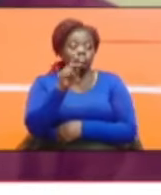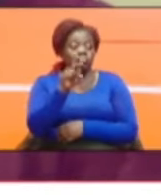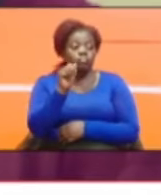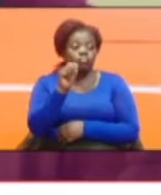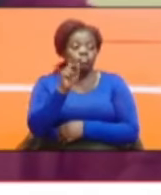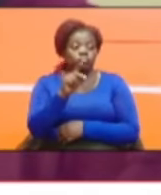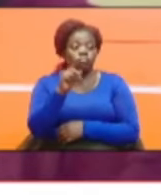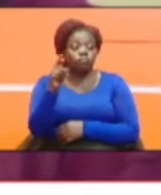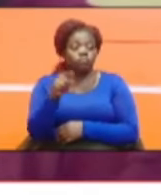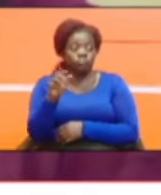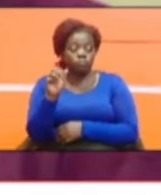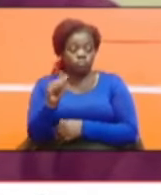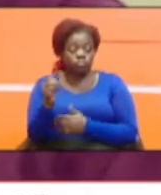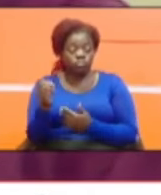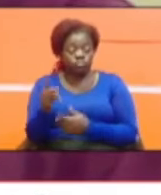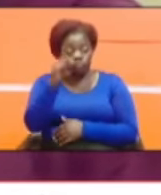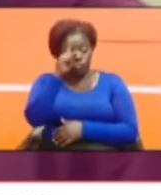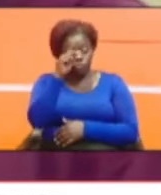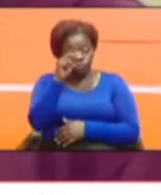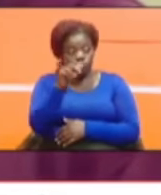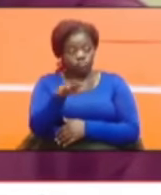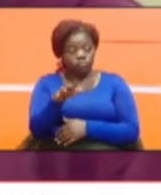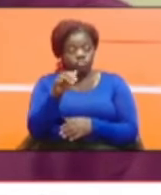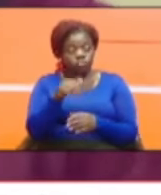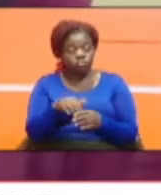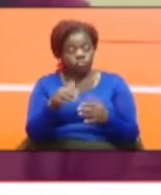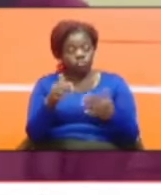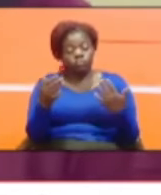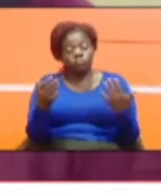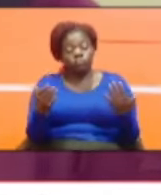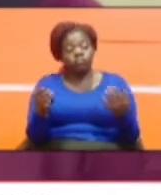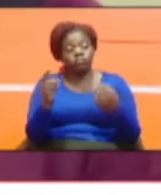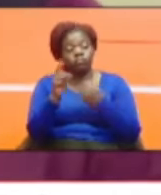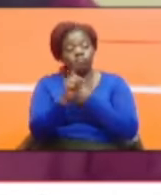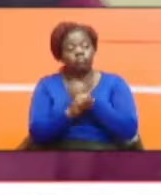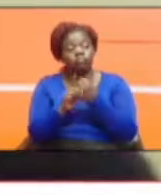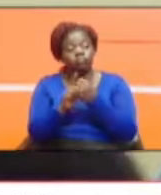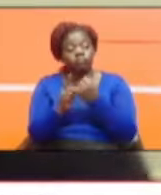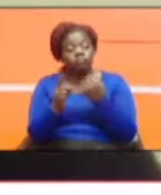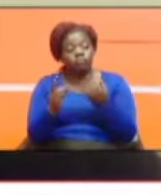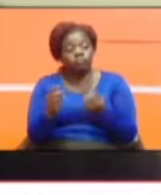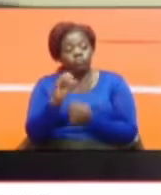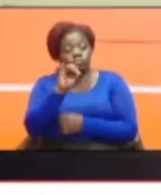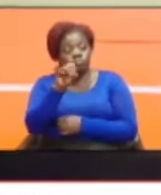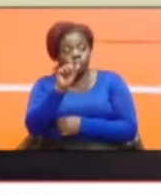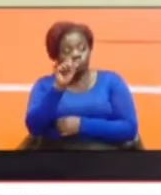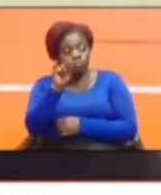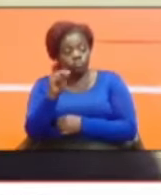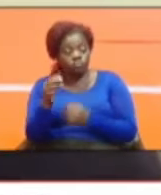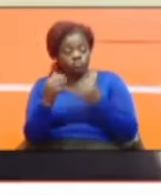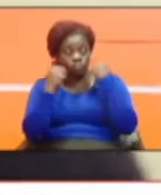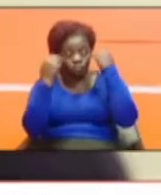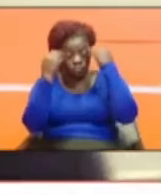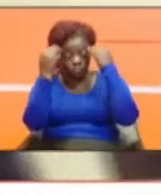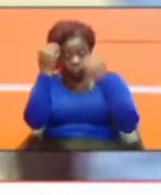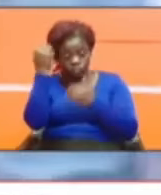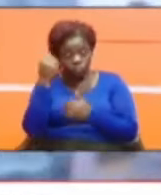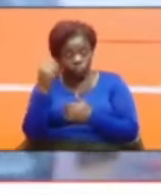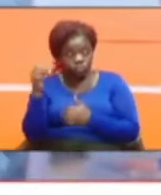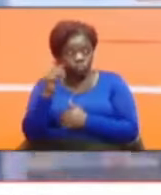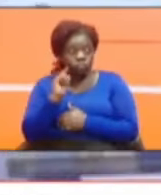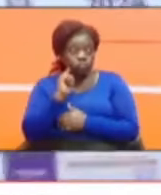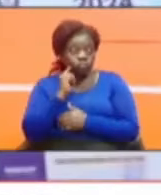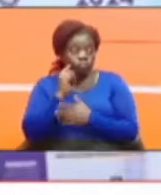ne Kasozi Muhammad ab'oku kyalo Magongo mu ggombolola y'ekitontu nga bano omulamuzi Jane Francis Navuma owa kkooti enkulu